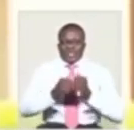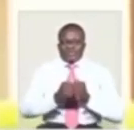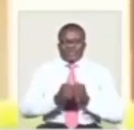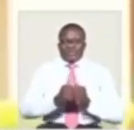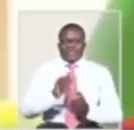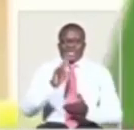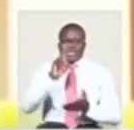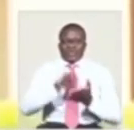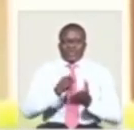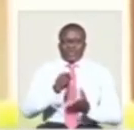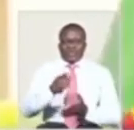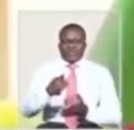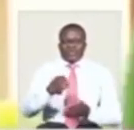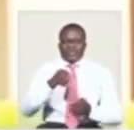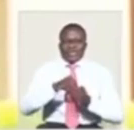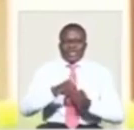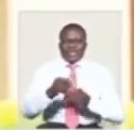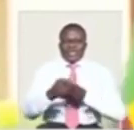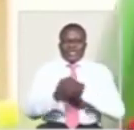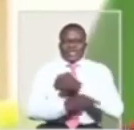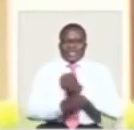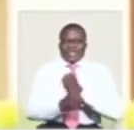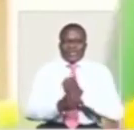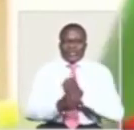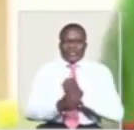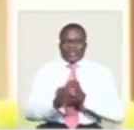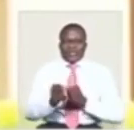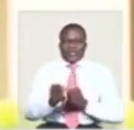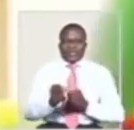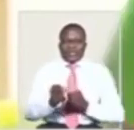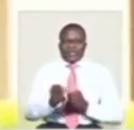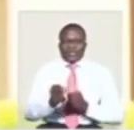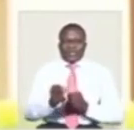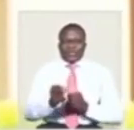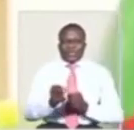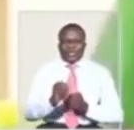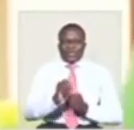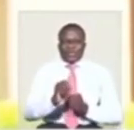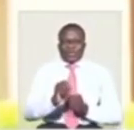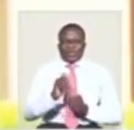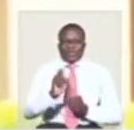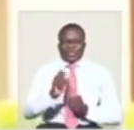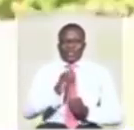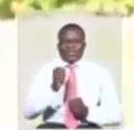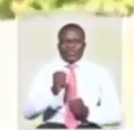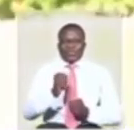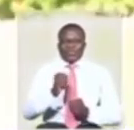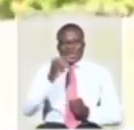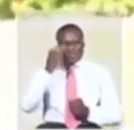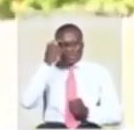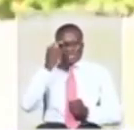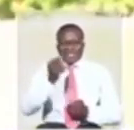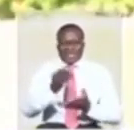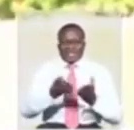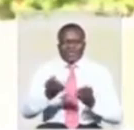concerne. Alors, mentionner le problème, la difficulté du M23 dans cette région,